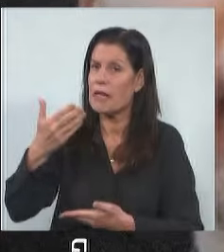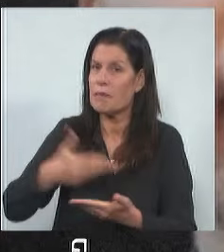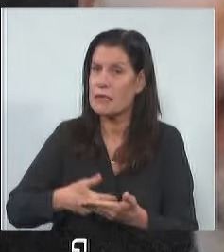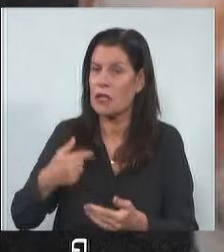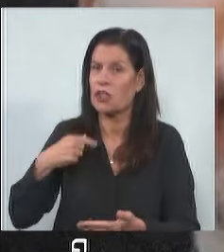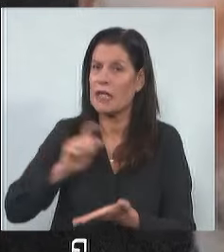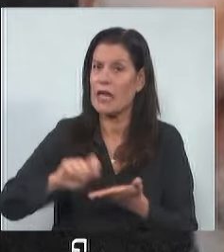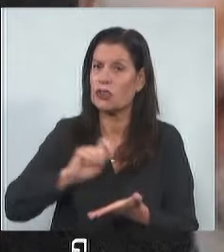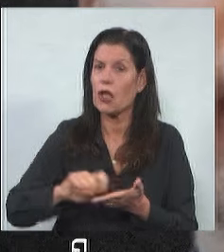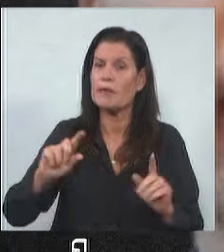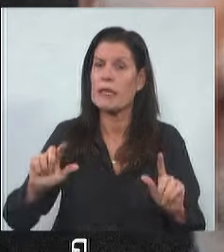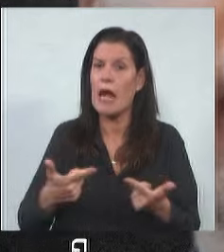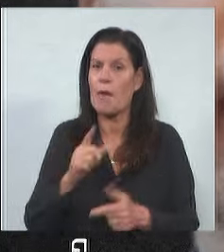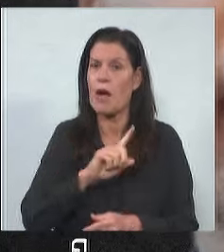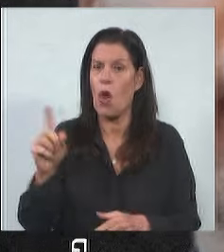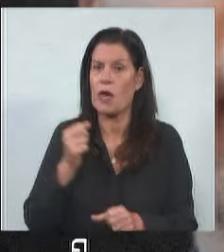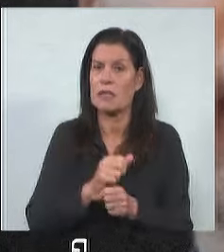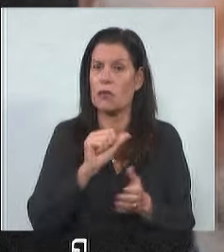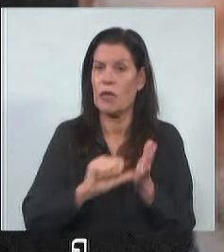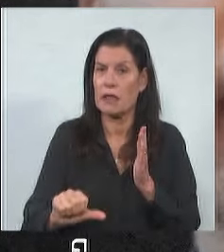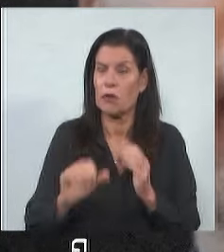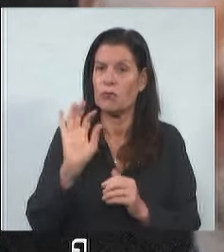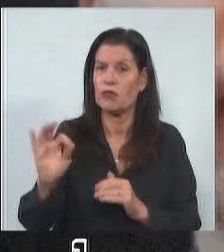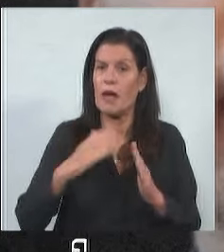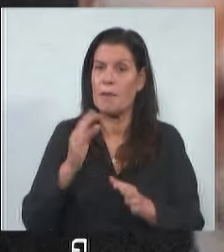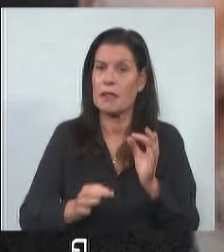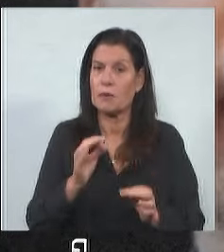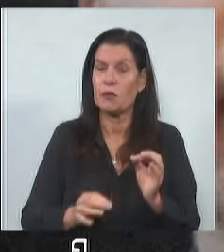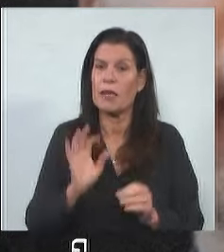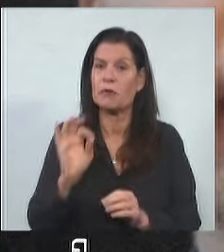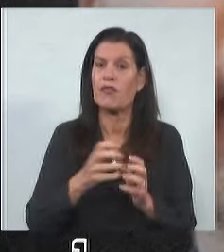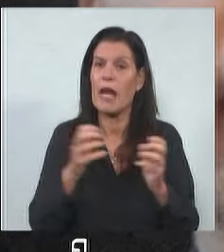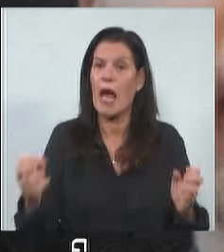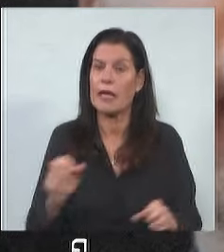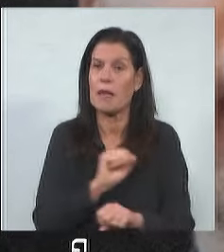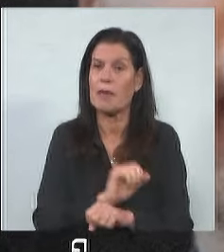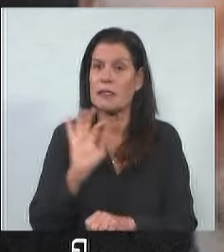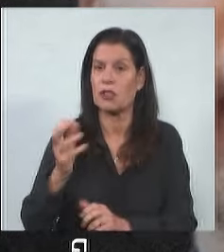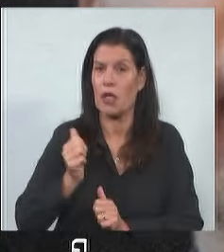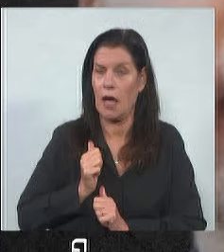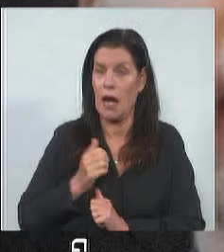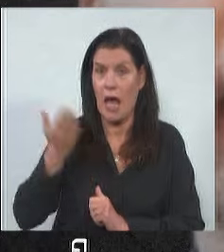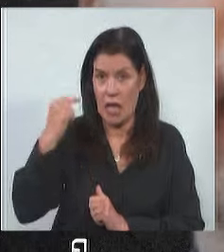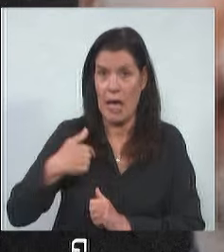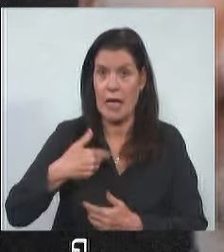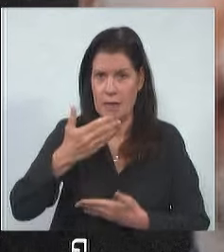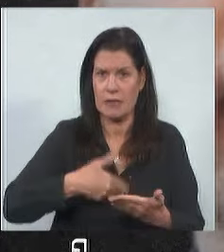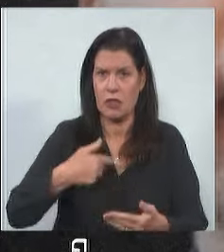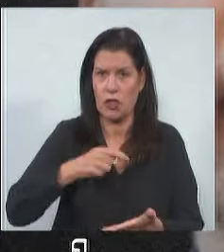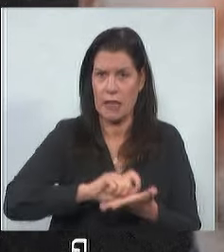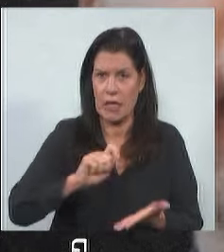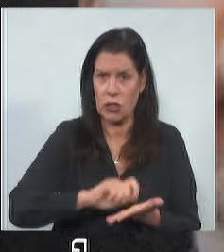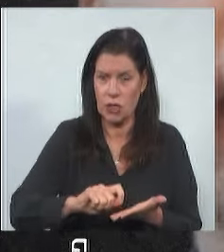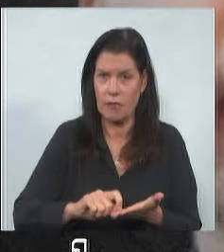נתיחה לבית המשפט עבור הערכת מעצר של החייל. היה לי מזכר שרשמתי אותו לפני כן. לשאלתך, ייתכן וחלק